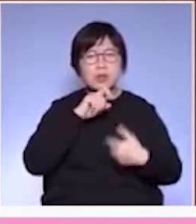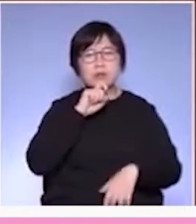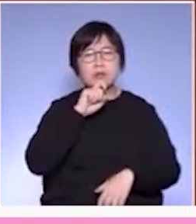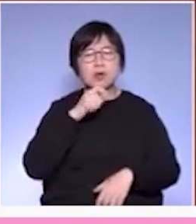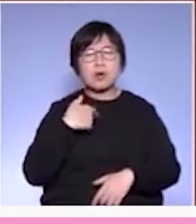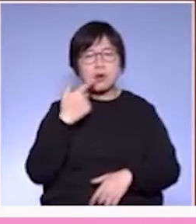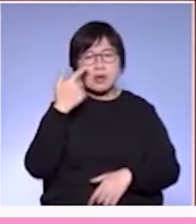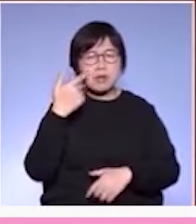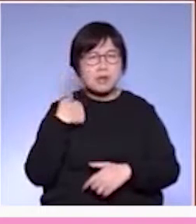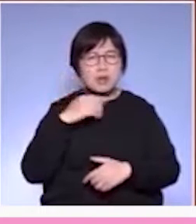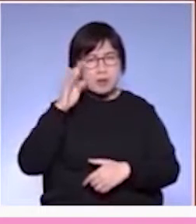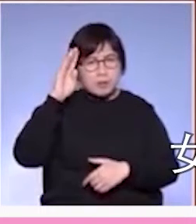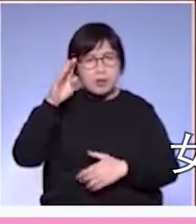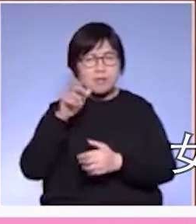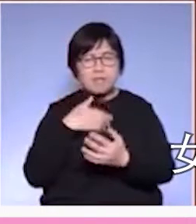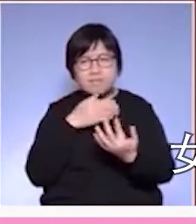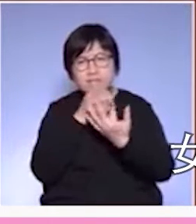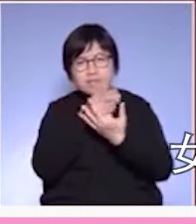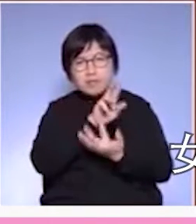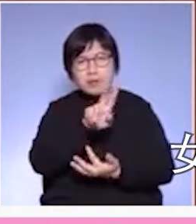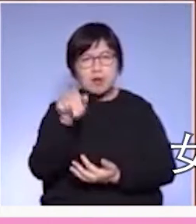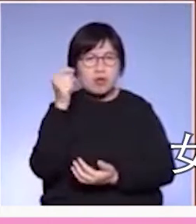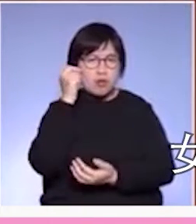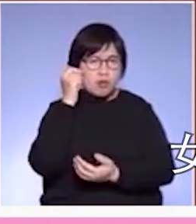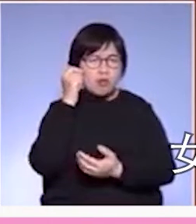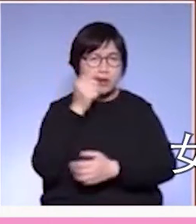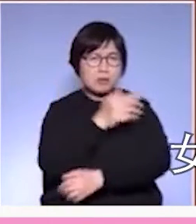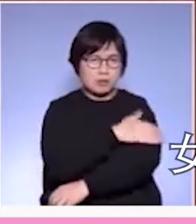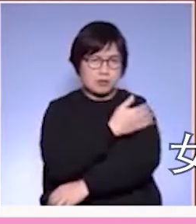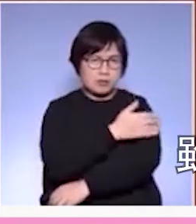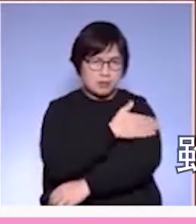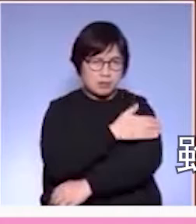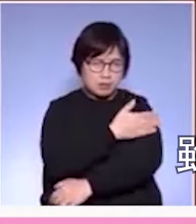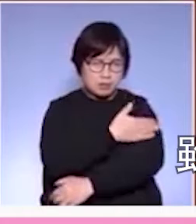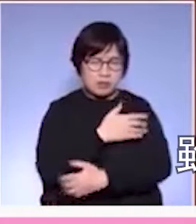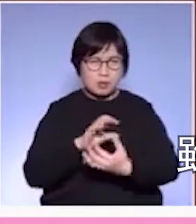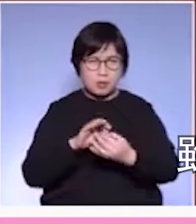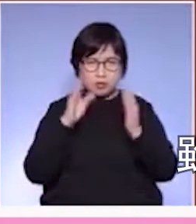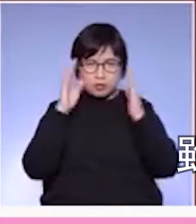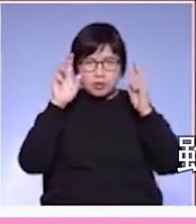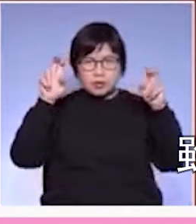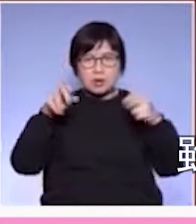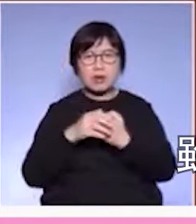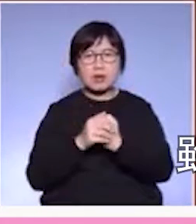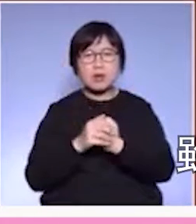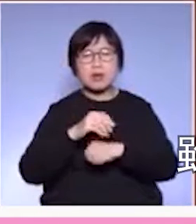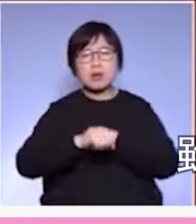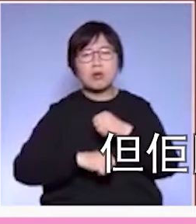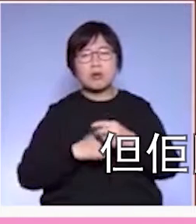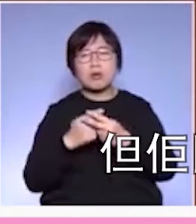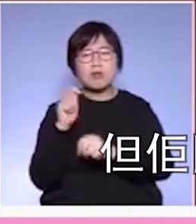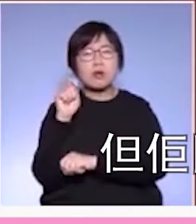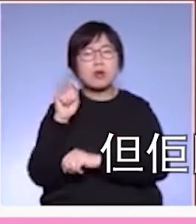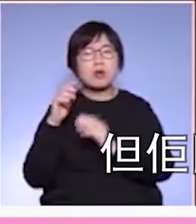咧能够好积极咁去睇女性嘅员工特别关心嘅议题。虽然我嘅劳福局嘅局长系位男